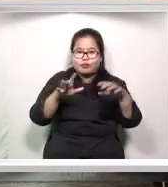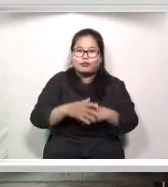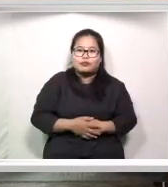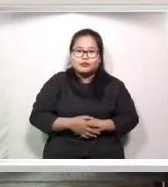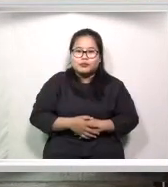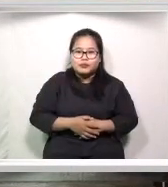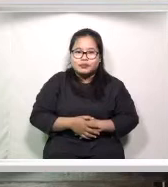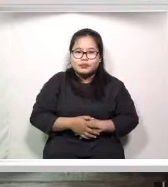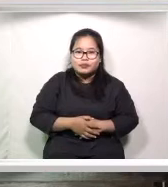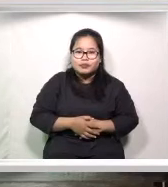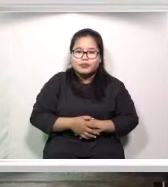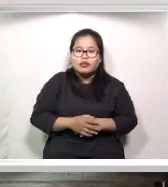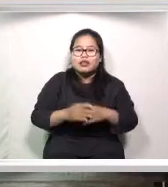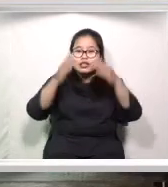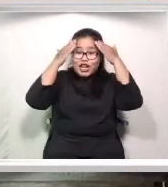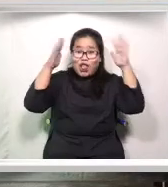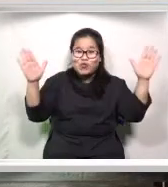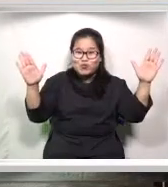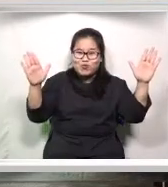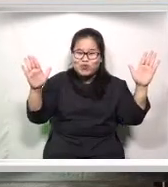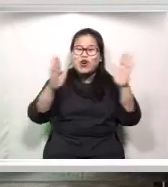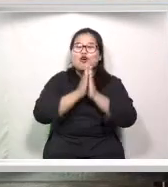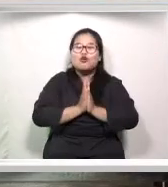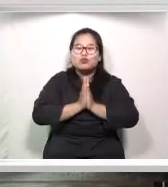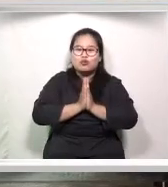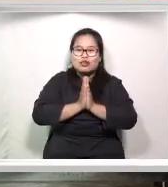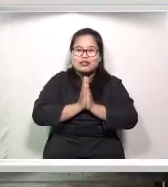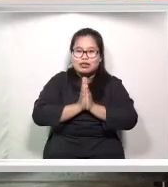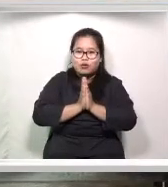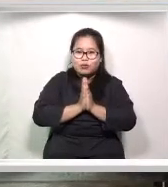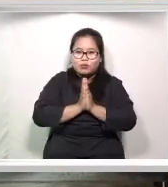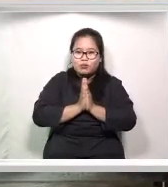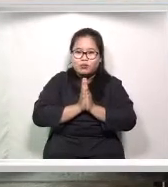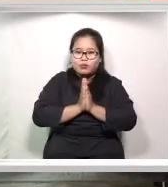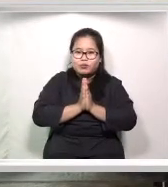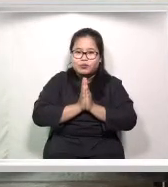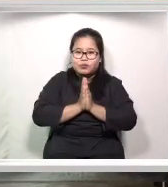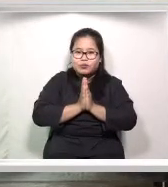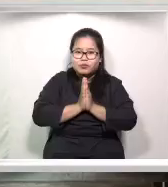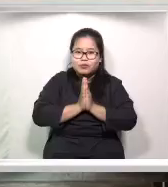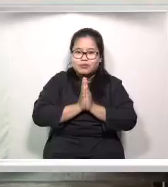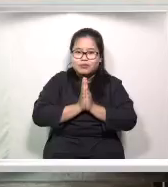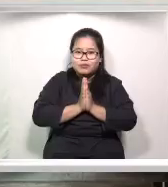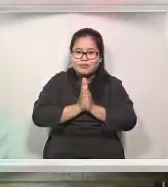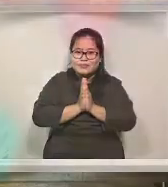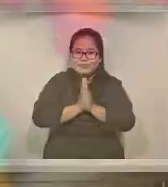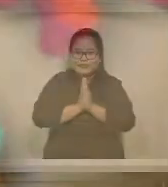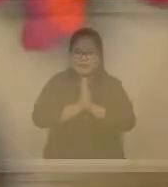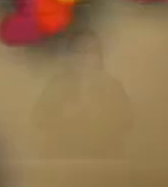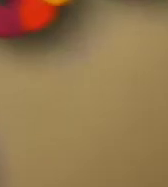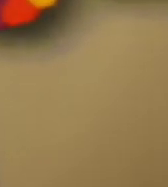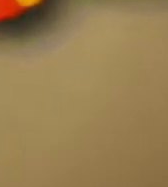warahmatullahi wabarakatuh. Shalom, Om Santi, Santi, Santi Om.